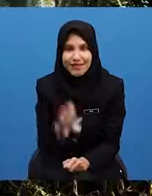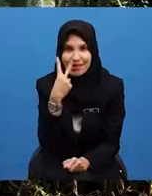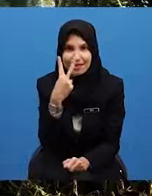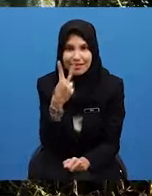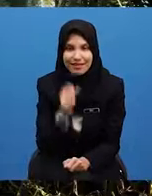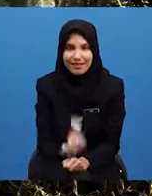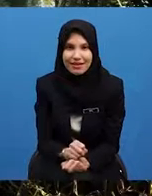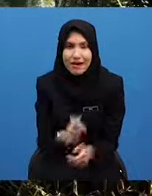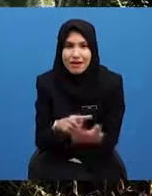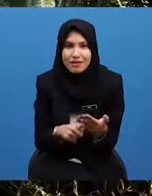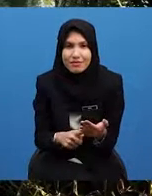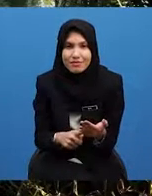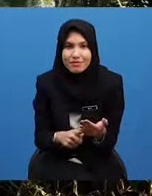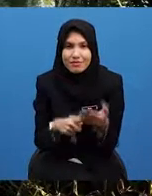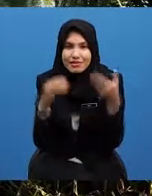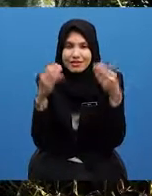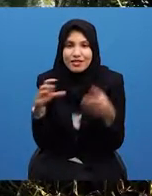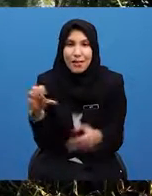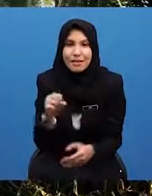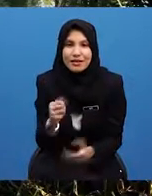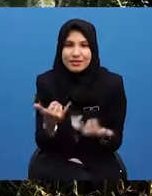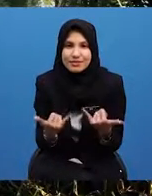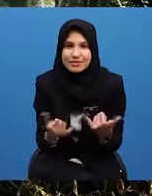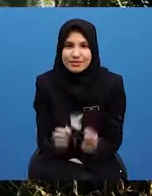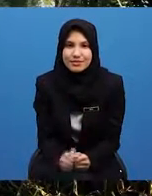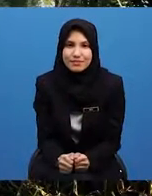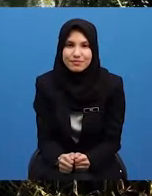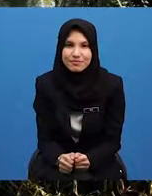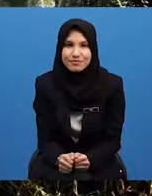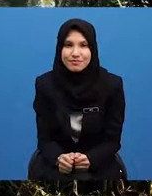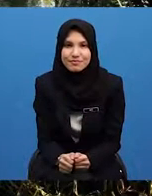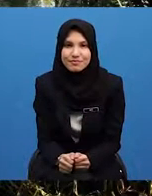Lihat apa yang cikgu pegang sekarang.